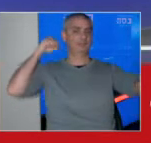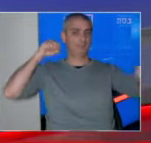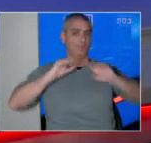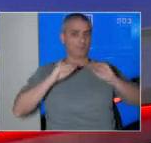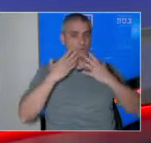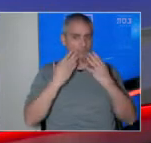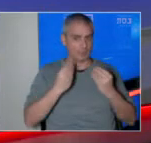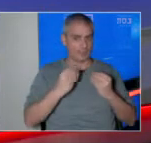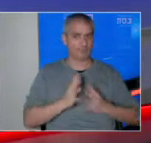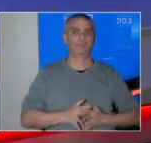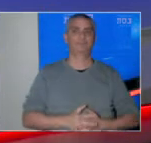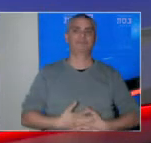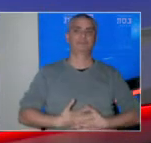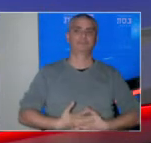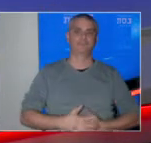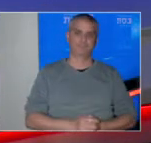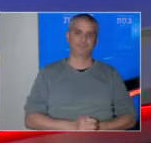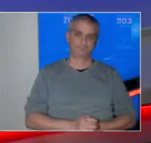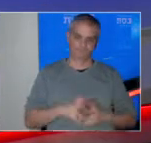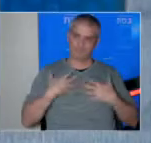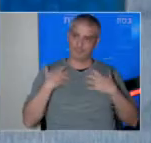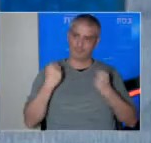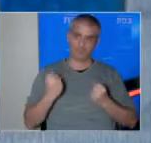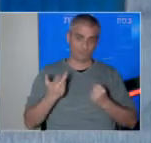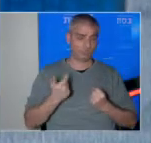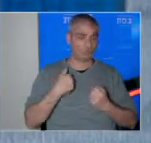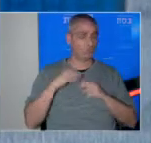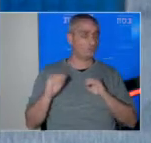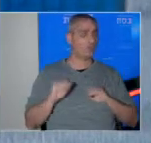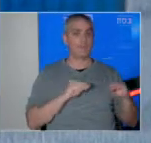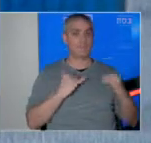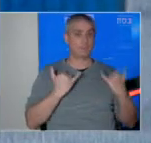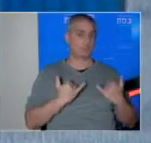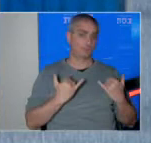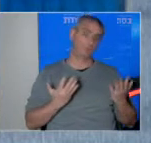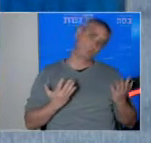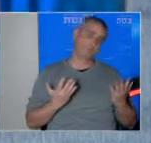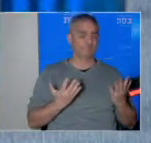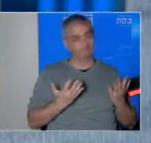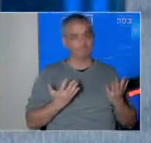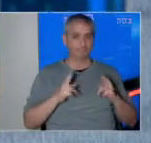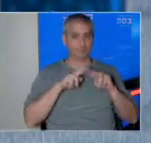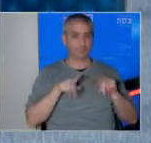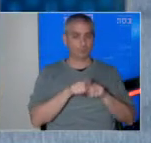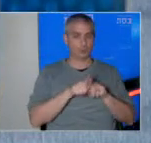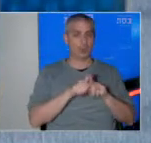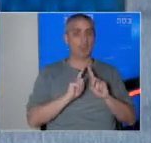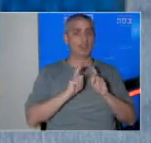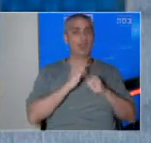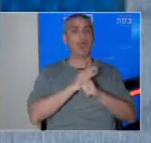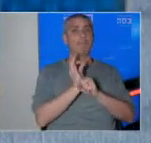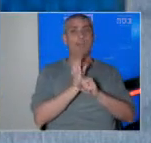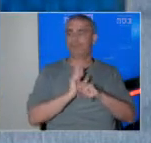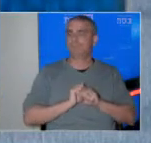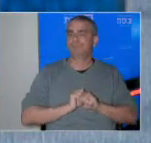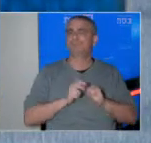תודה רבה לך על הדברים האלה. תודה רבה לך. הרבה בריאות. טוב, אנחנו עוברים עכשיו אל... נשארים באותו אירוע, גל האומיקרון, שממשיך